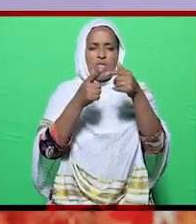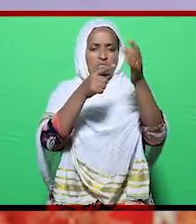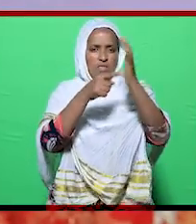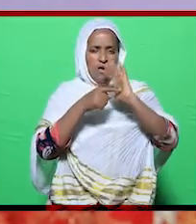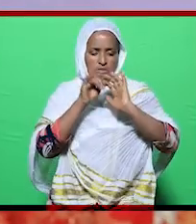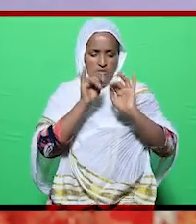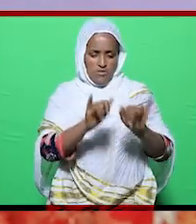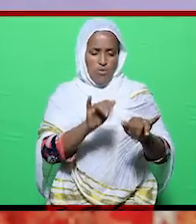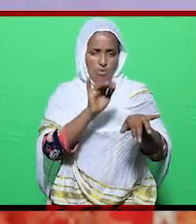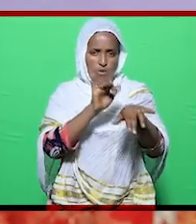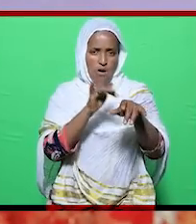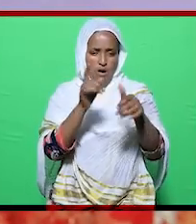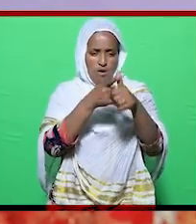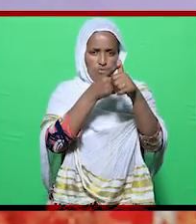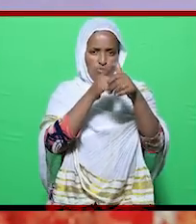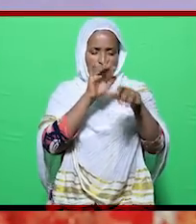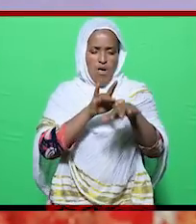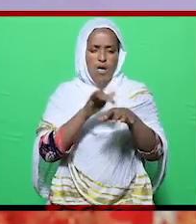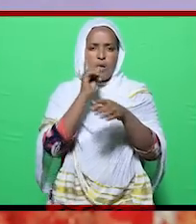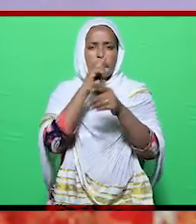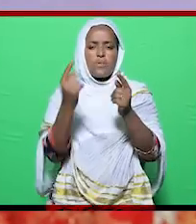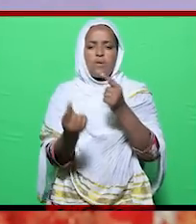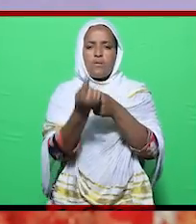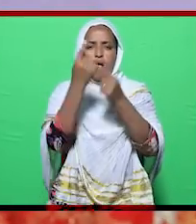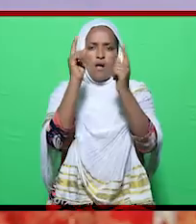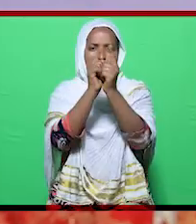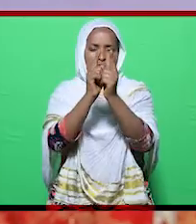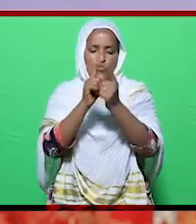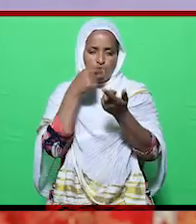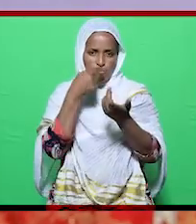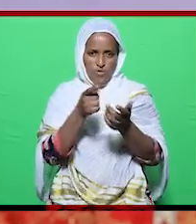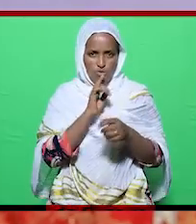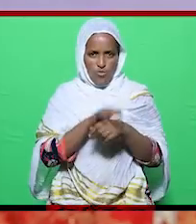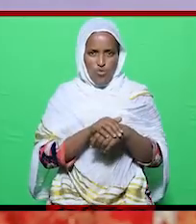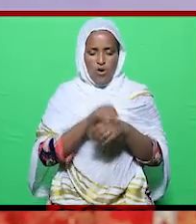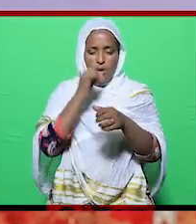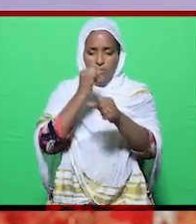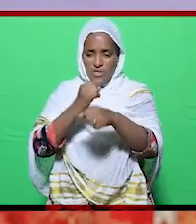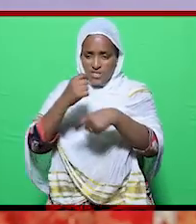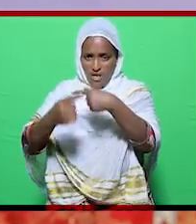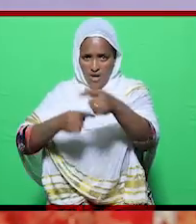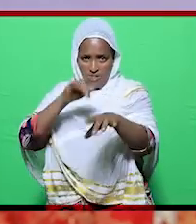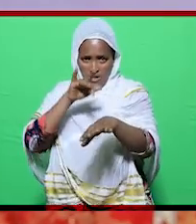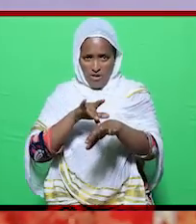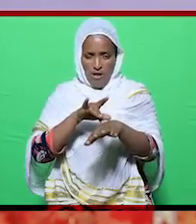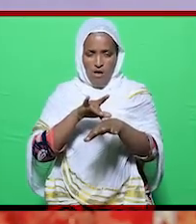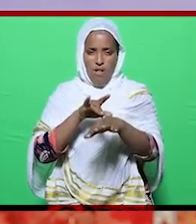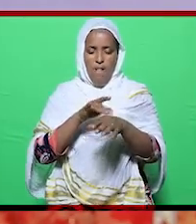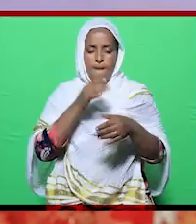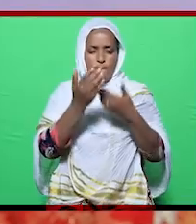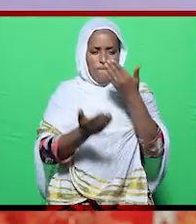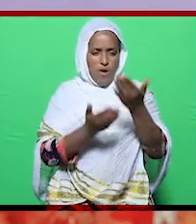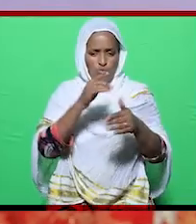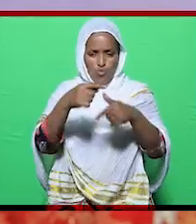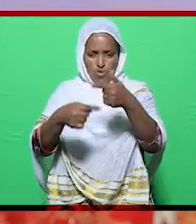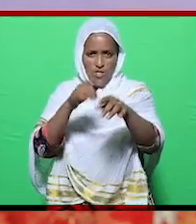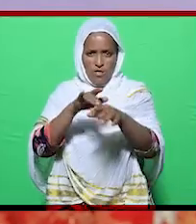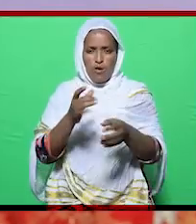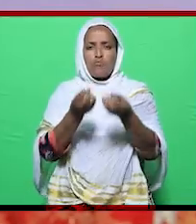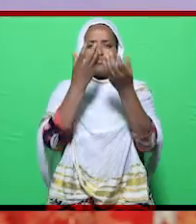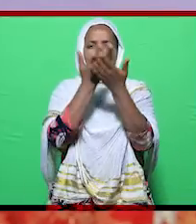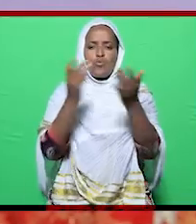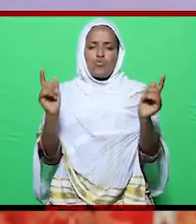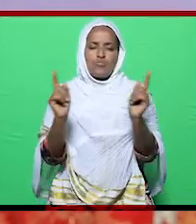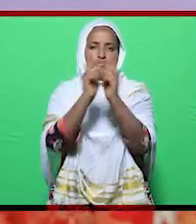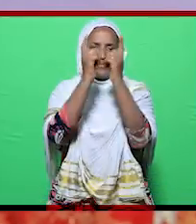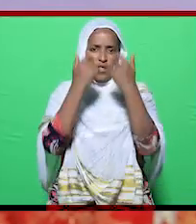ሰዓሊያን ማለት ነው ይሄ ነው ሌላው ሁለተኛው ጥያቄ እዛው አንዱ ላይ ምን አጋጥሟችኋል የሚለው